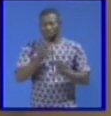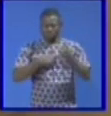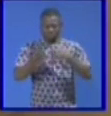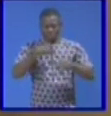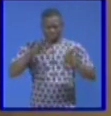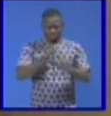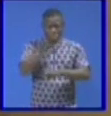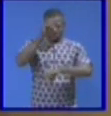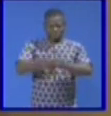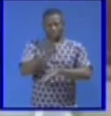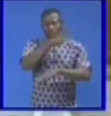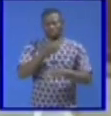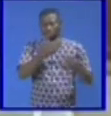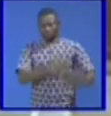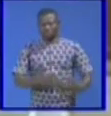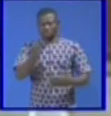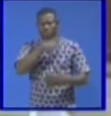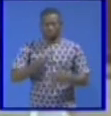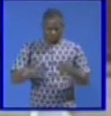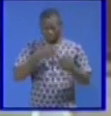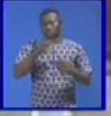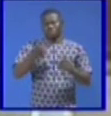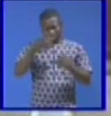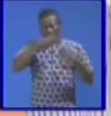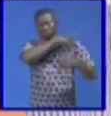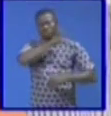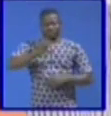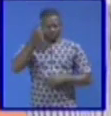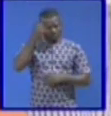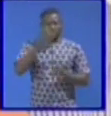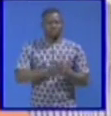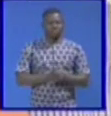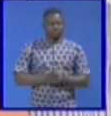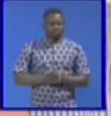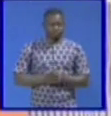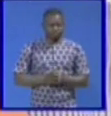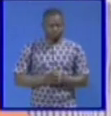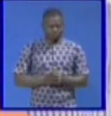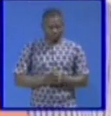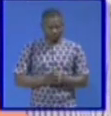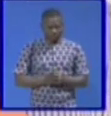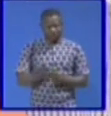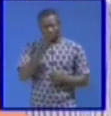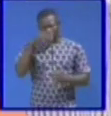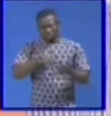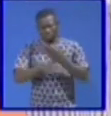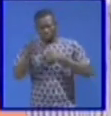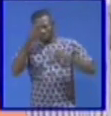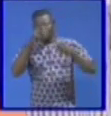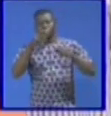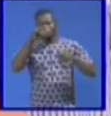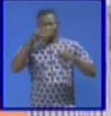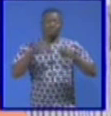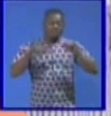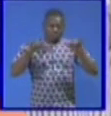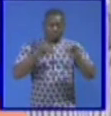de gouvernement pour le bon aboutissement du projet mémorial Thomas Sankara. Dans la mesure où il a pratiquement vécu toute cette période